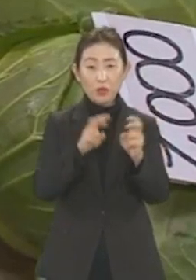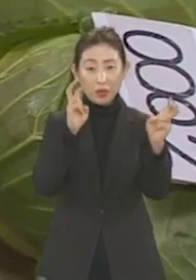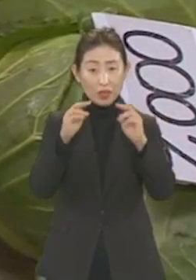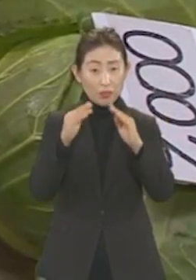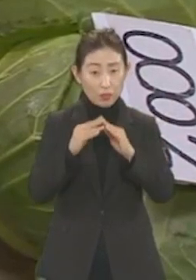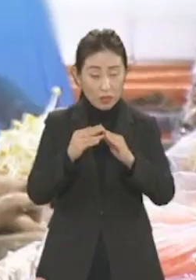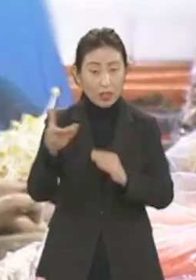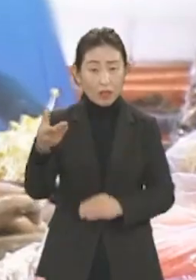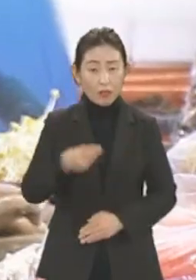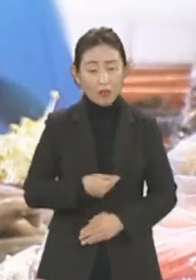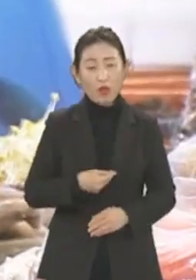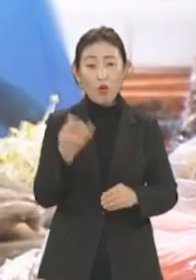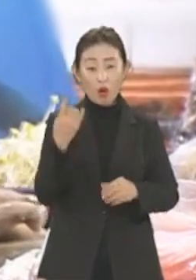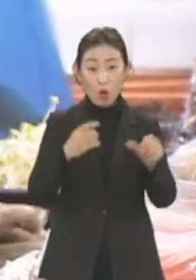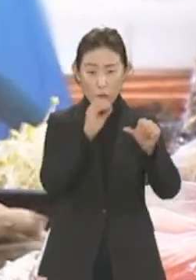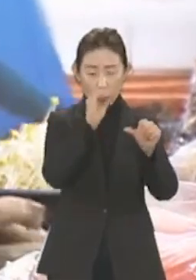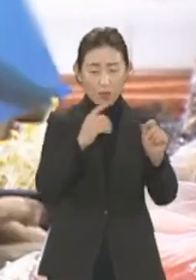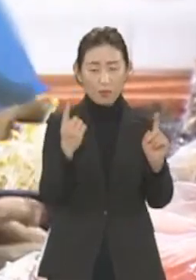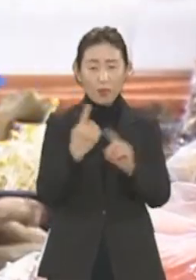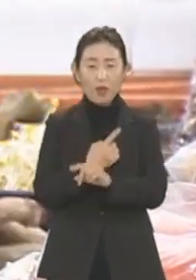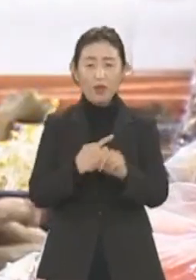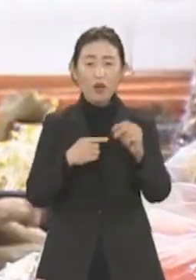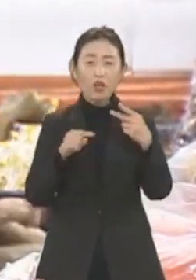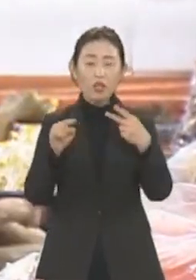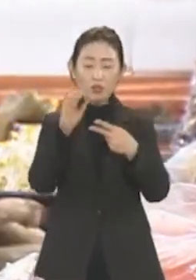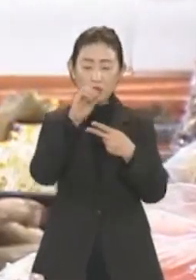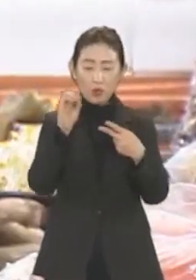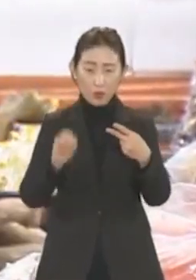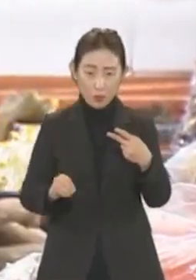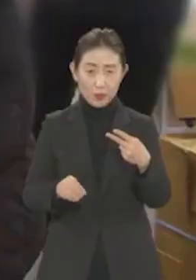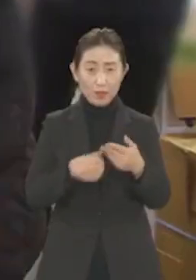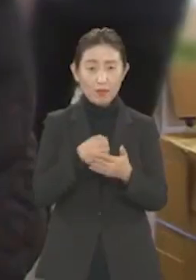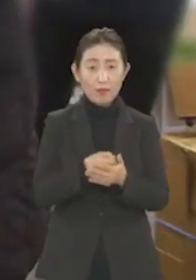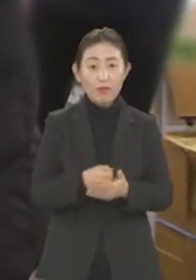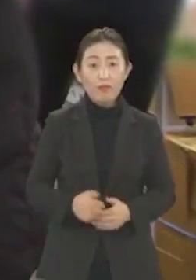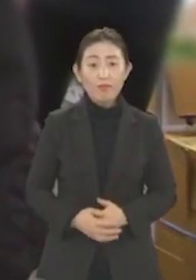등의 임대료율은 5%에서 2%로 가깝 낮추기로 했습니다